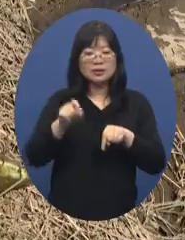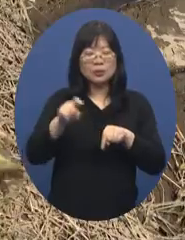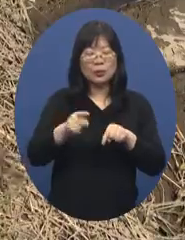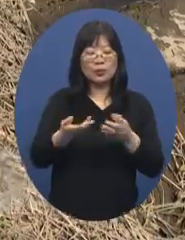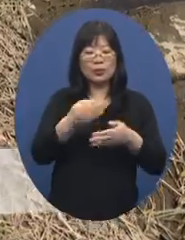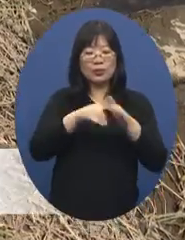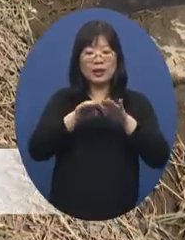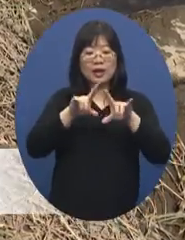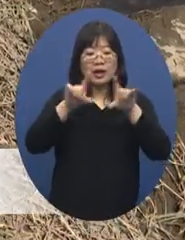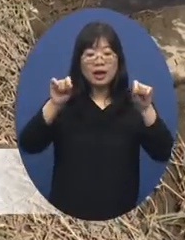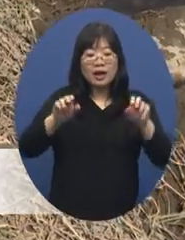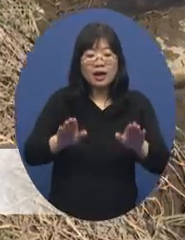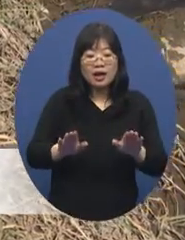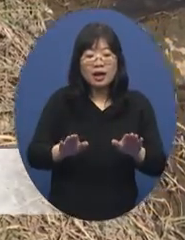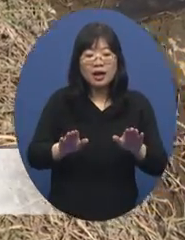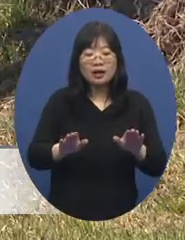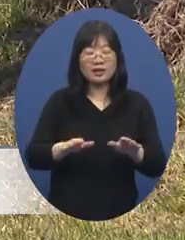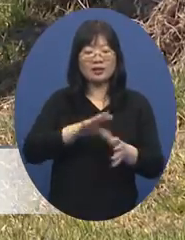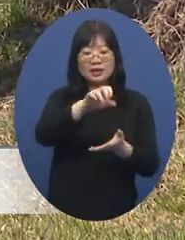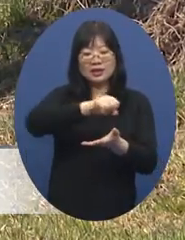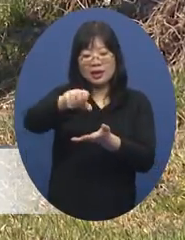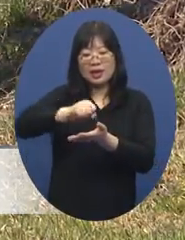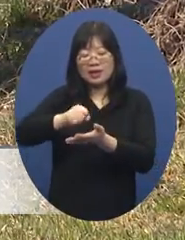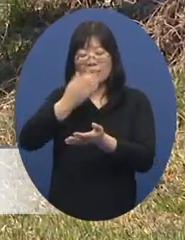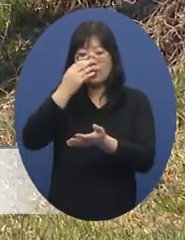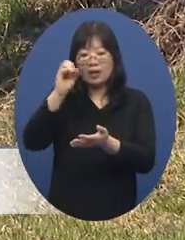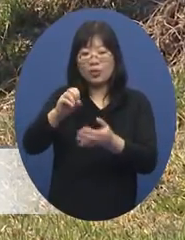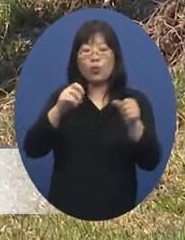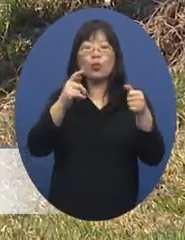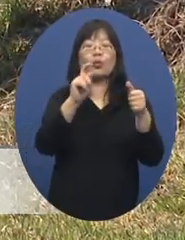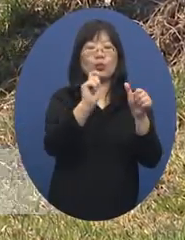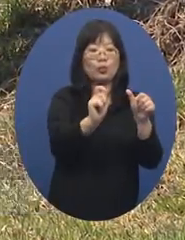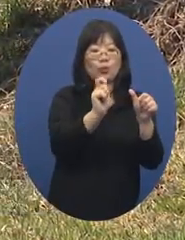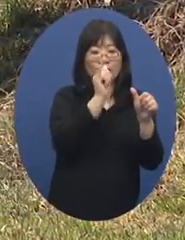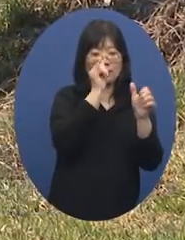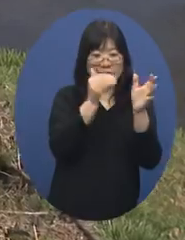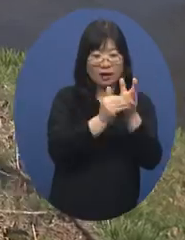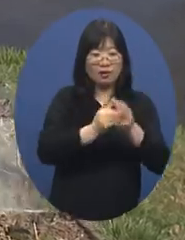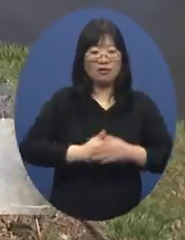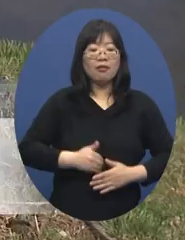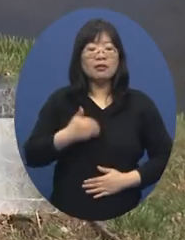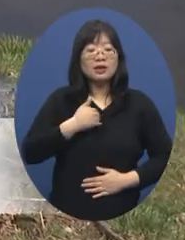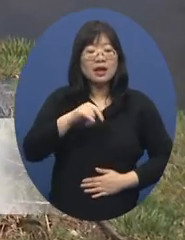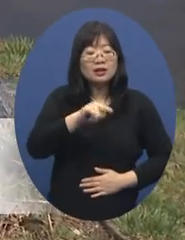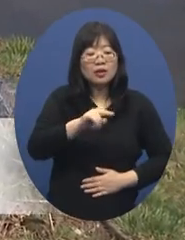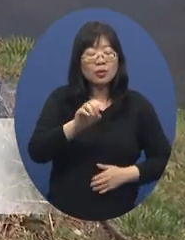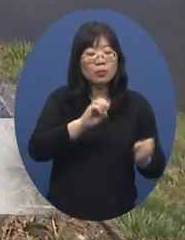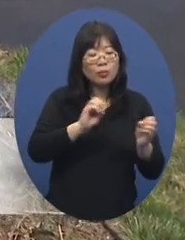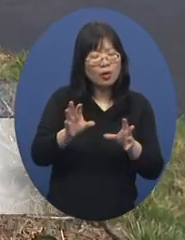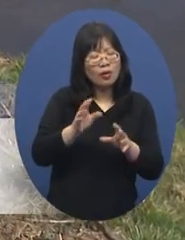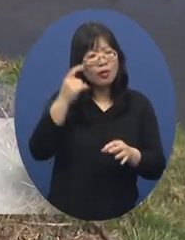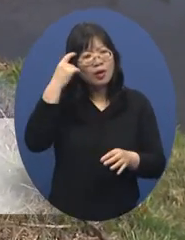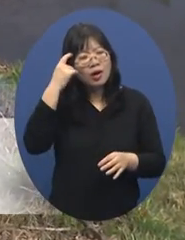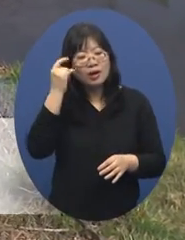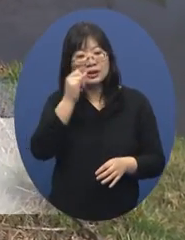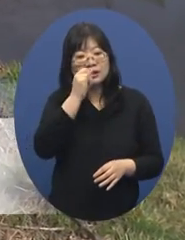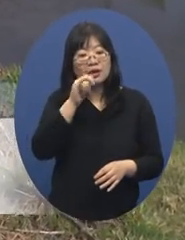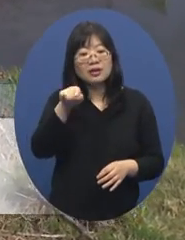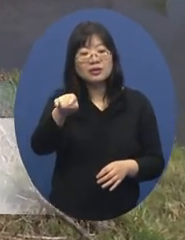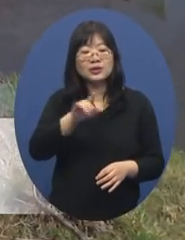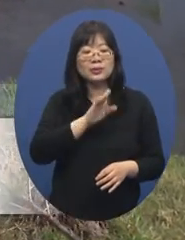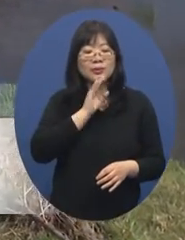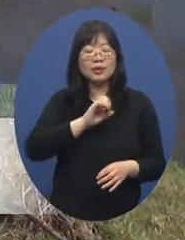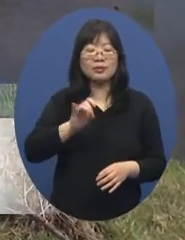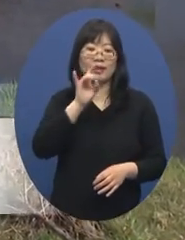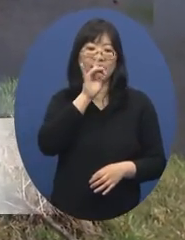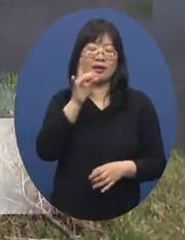포장지까지. 이날 덕풍천과 천변에서 수거한 쓰레기는 5톤에 달할 정도입니다. 내가 이거 버린 거겠지. 이거